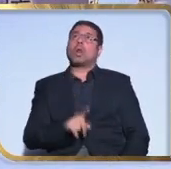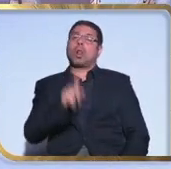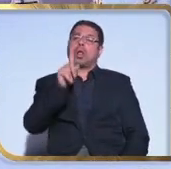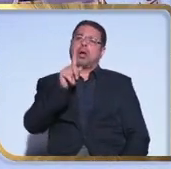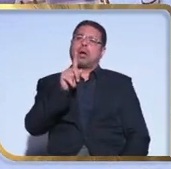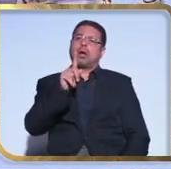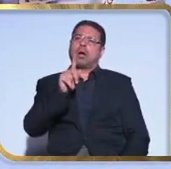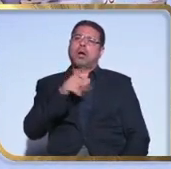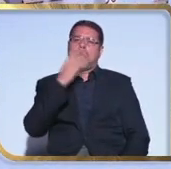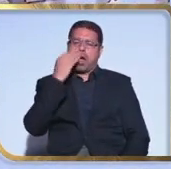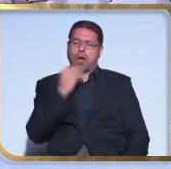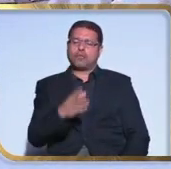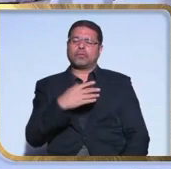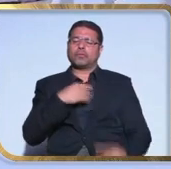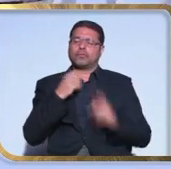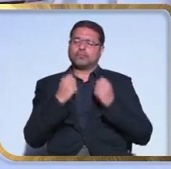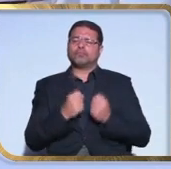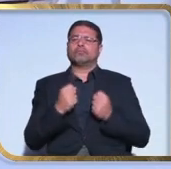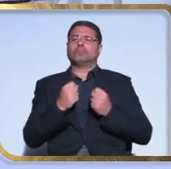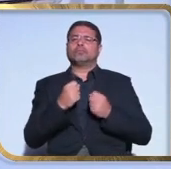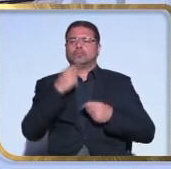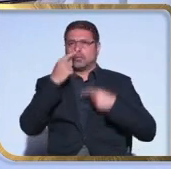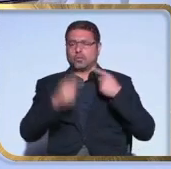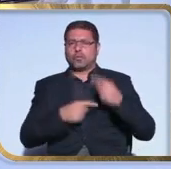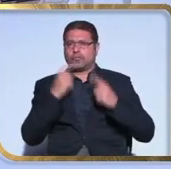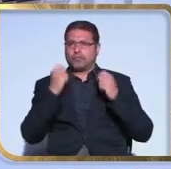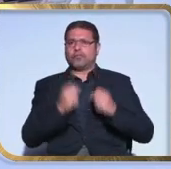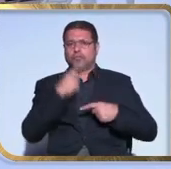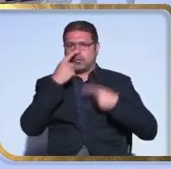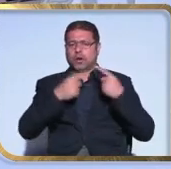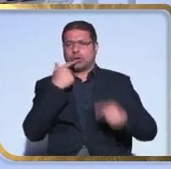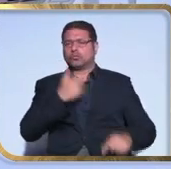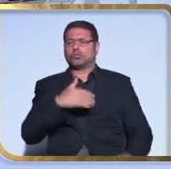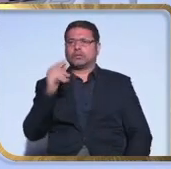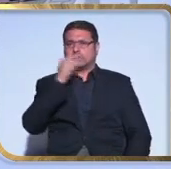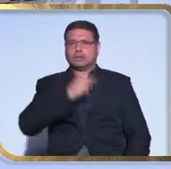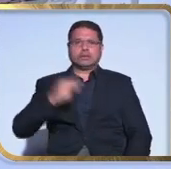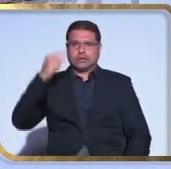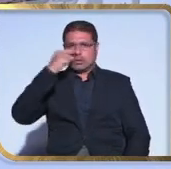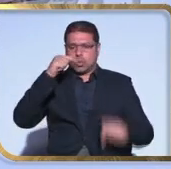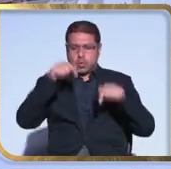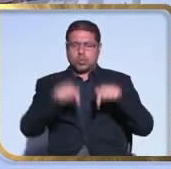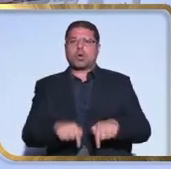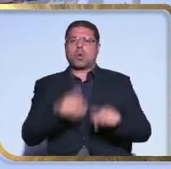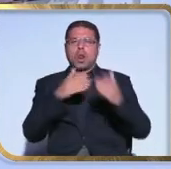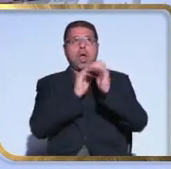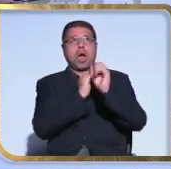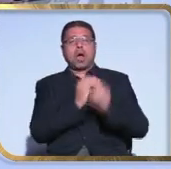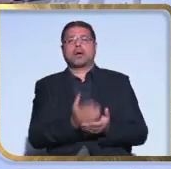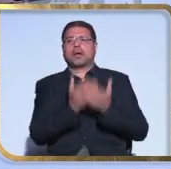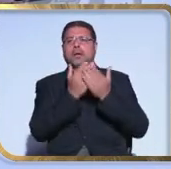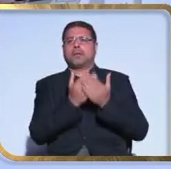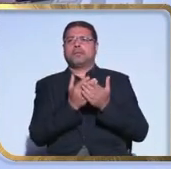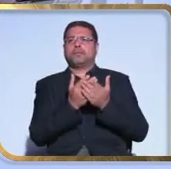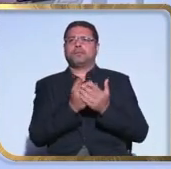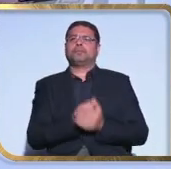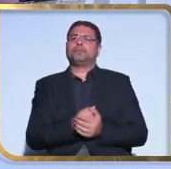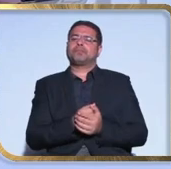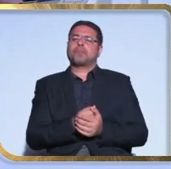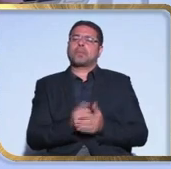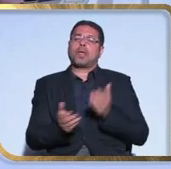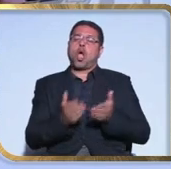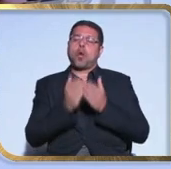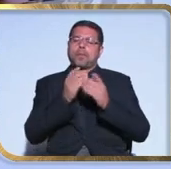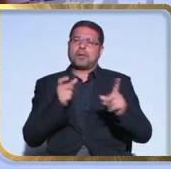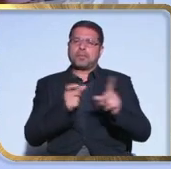الله العفو والعافيه والمعافاه الدائمه في الدين والدنيا والاخره اللهم